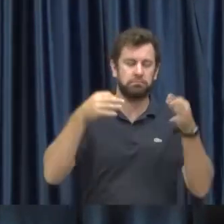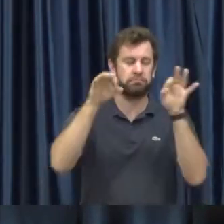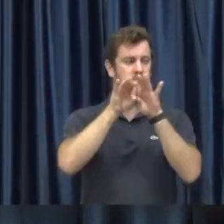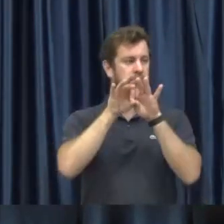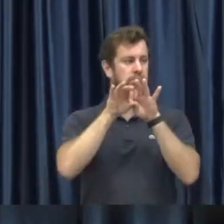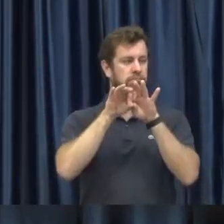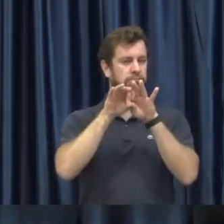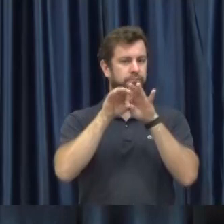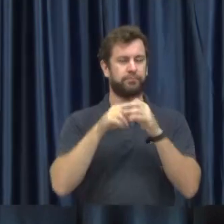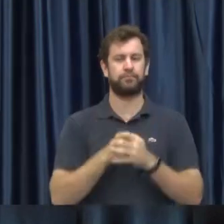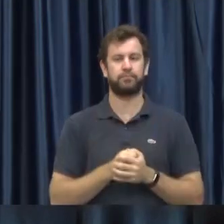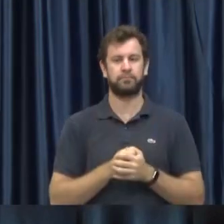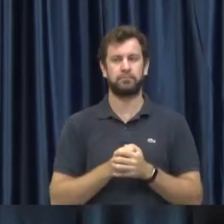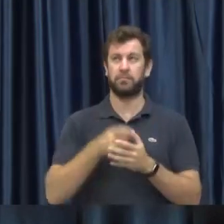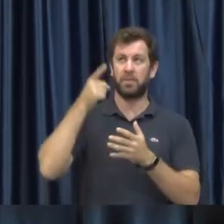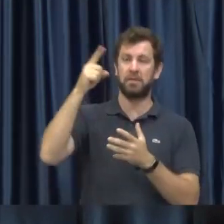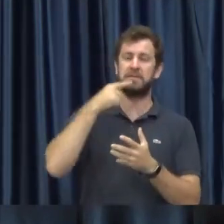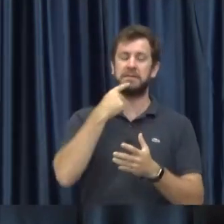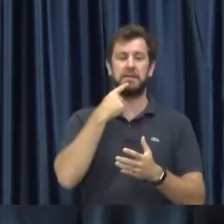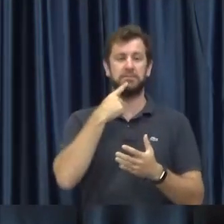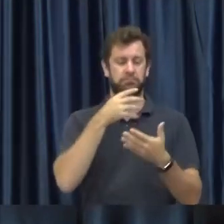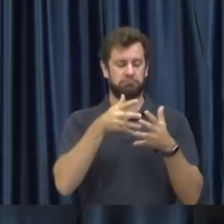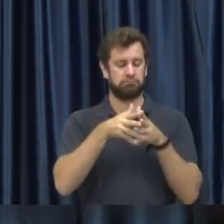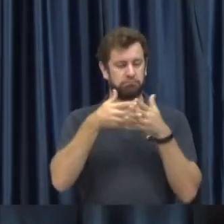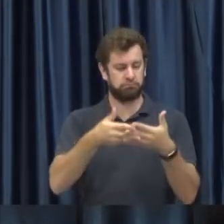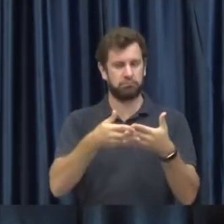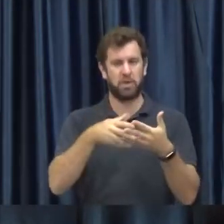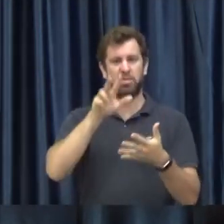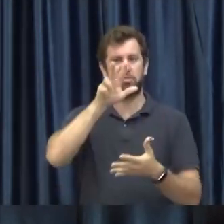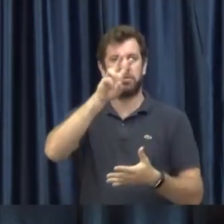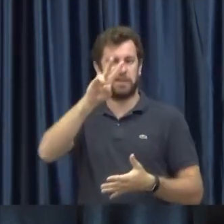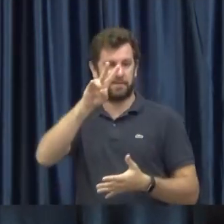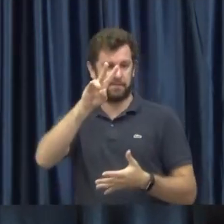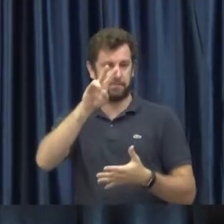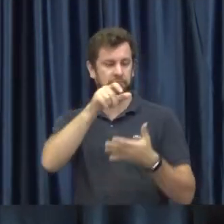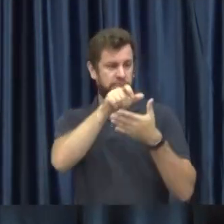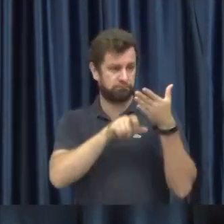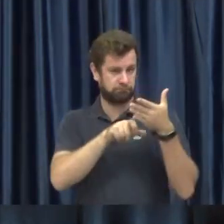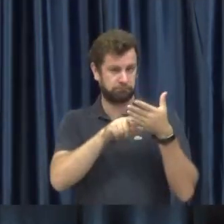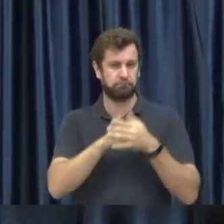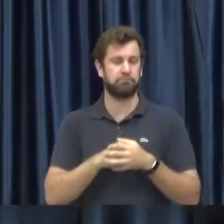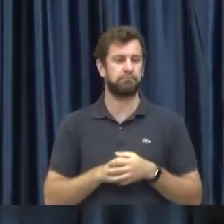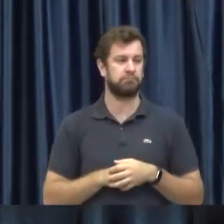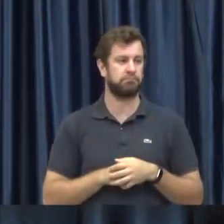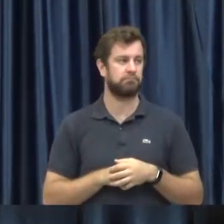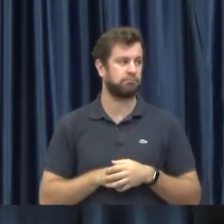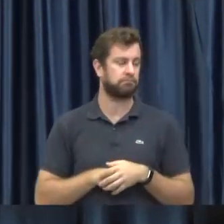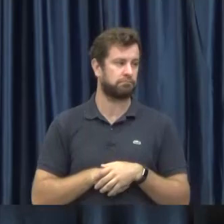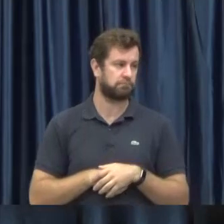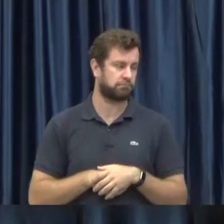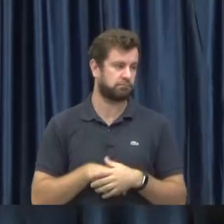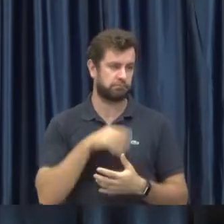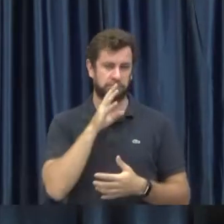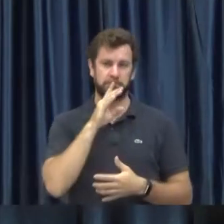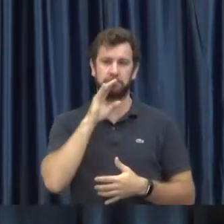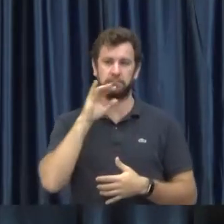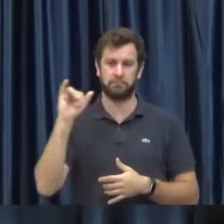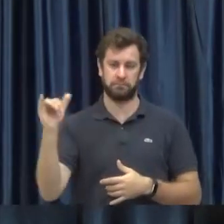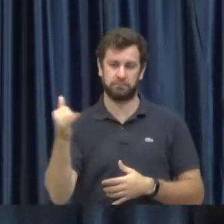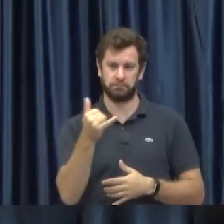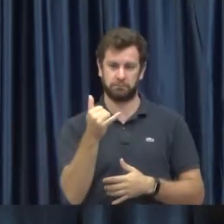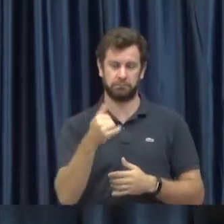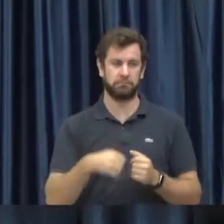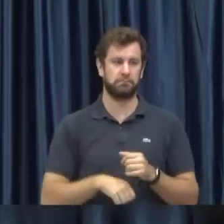the 37th verse, لَن يَنَالَ اللَّهَ لُحُومَهَا وَلَا